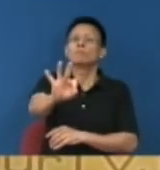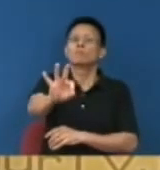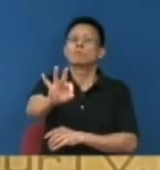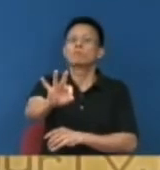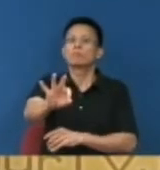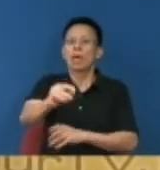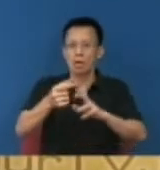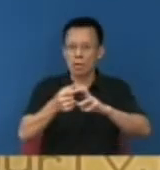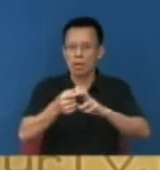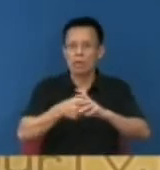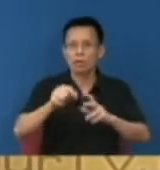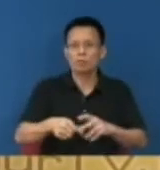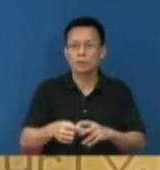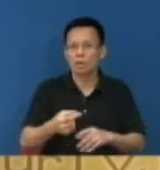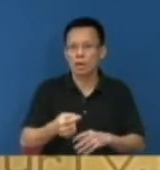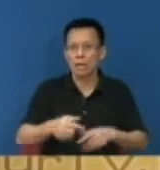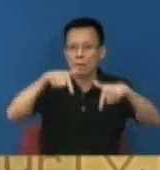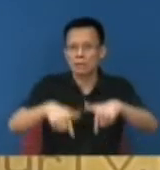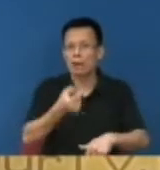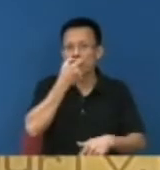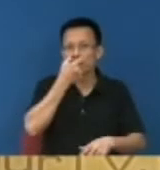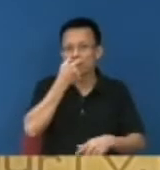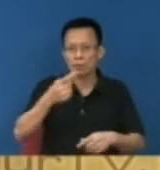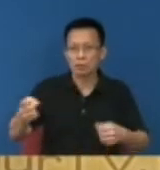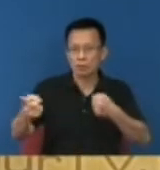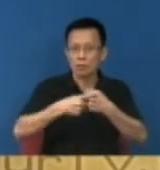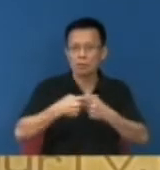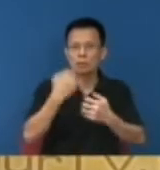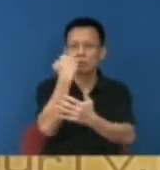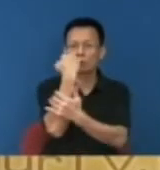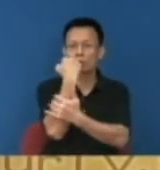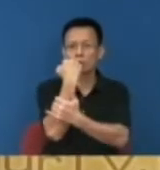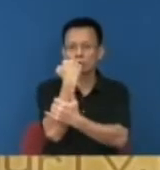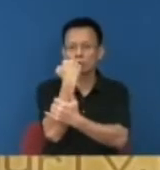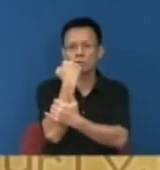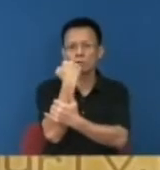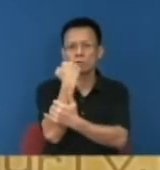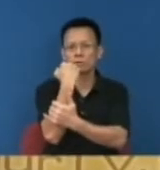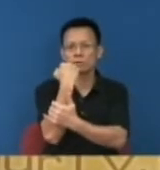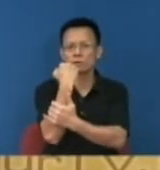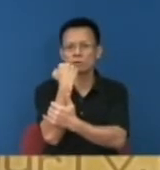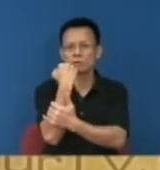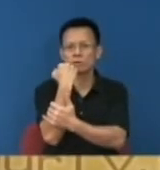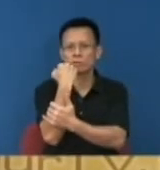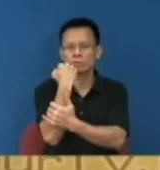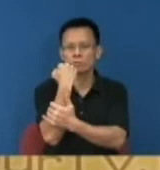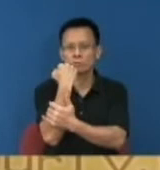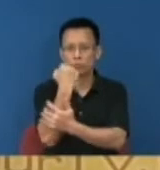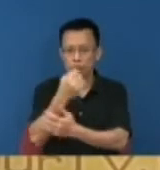甘地在南非的時候第一次搞這個抗命，去燒